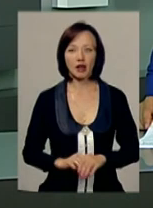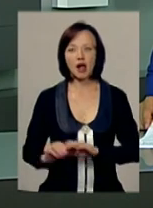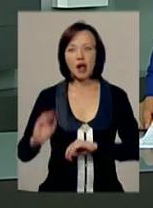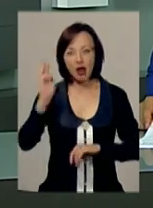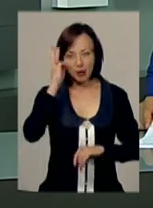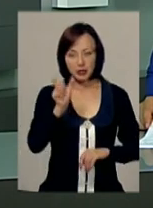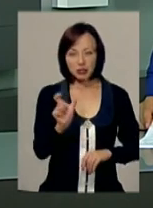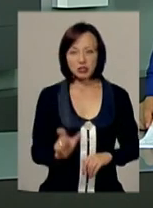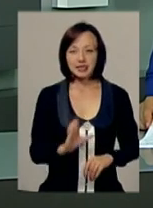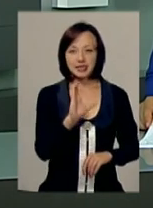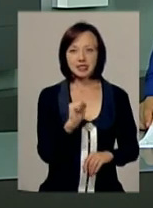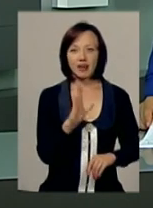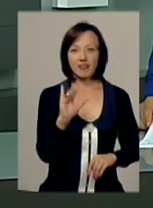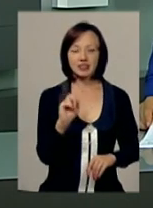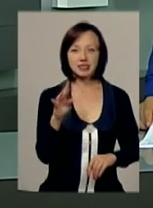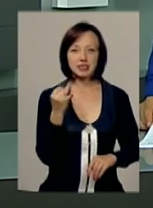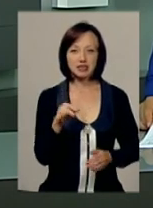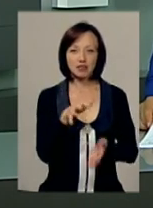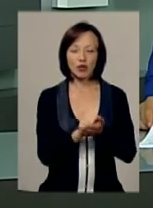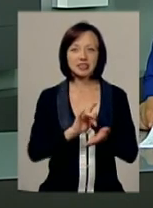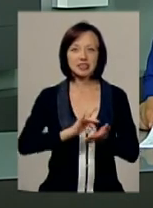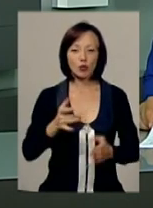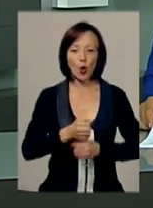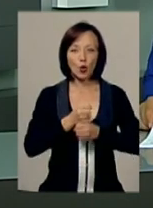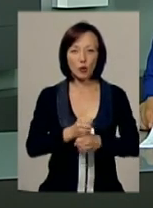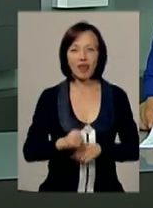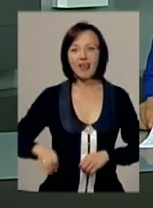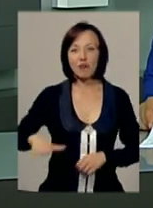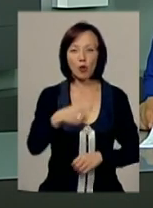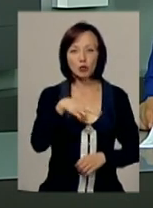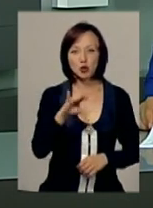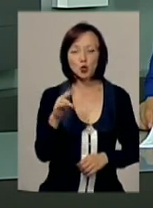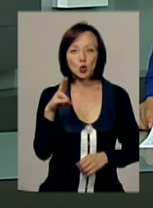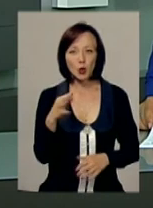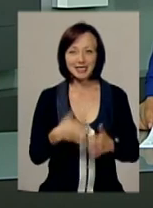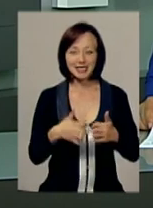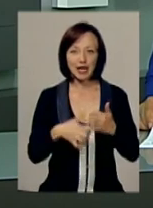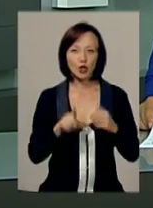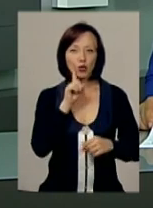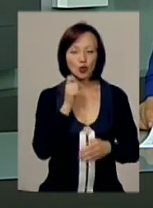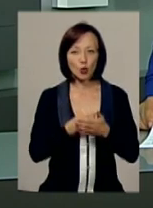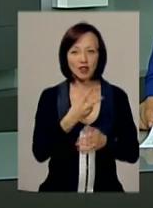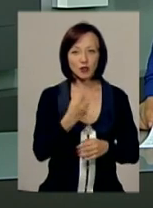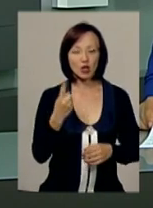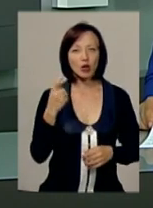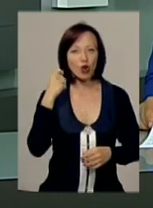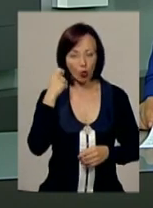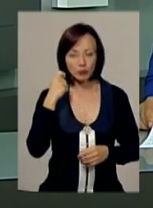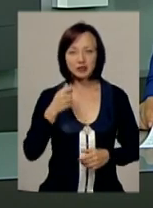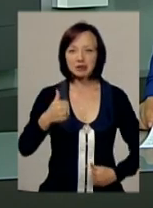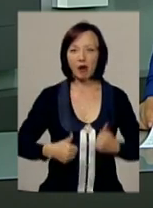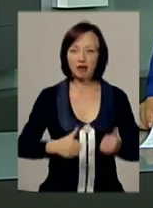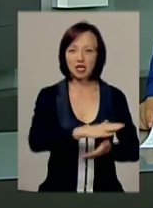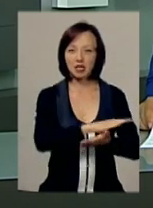Хмельничанин Антон Савицький завоював срібло на Кубку Європи з дзюдо серед юніорів та юніорок віком до 21 року.